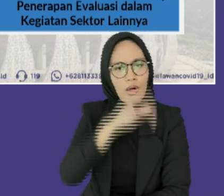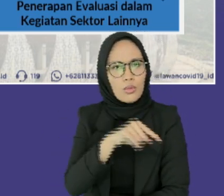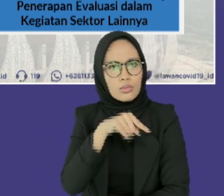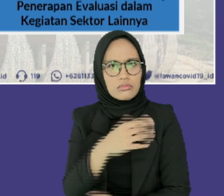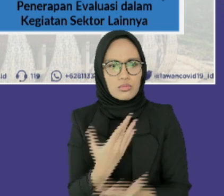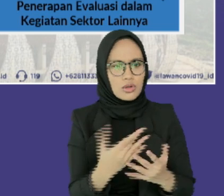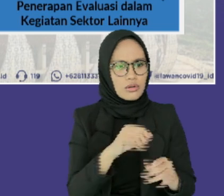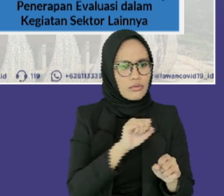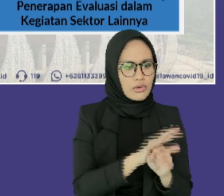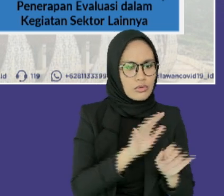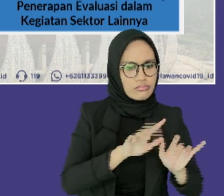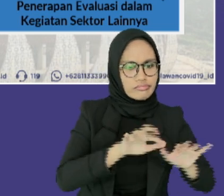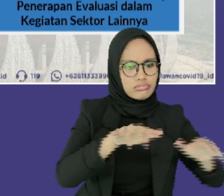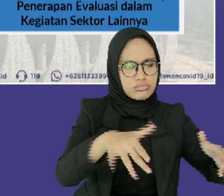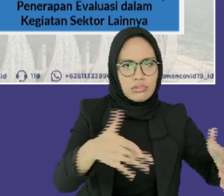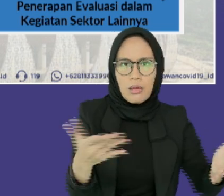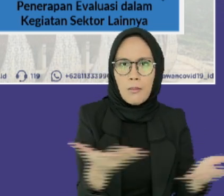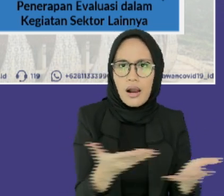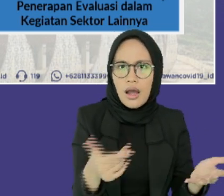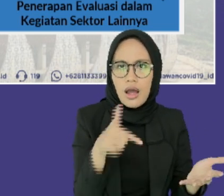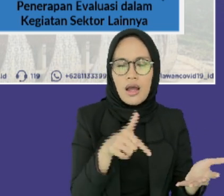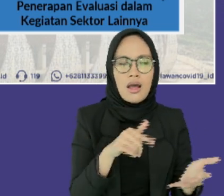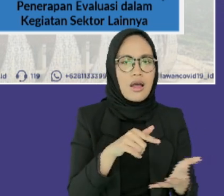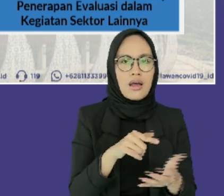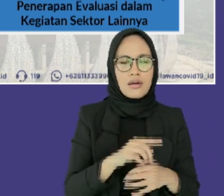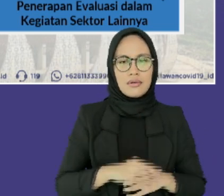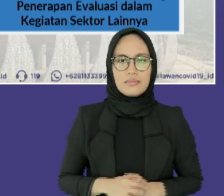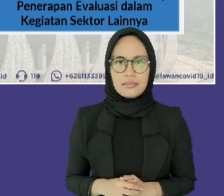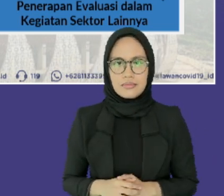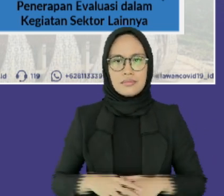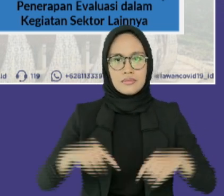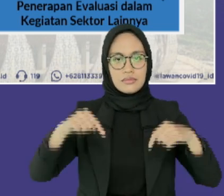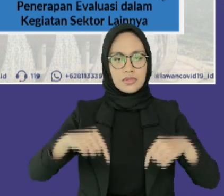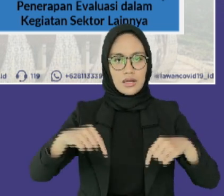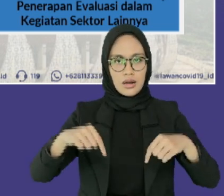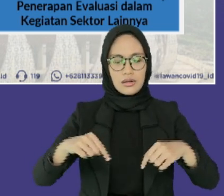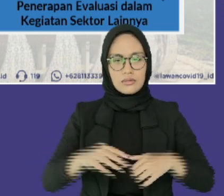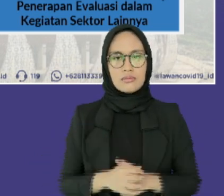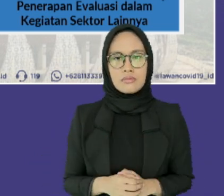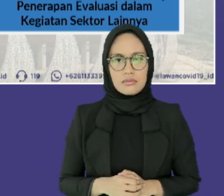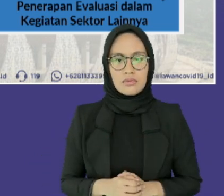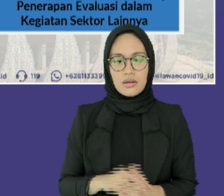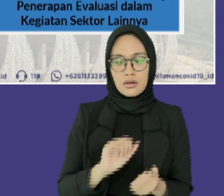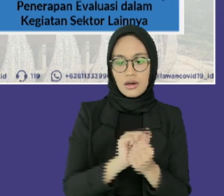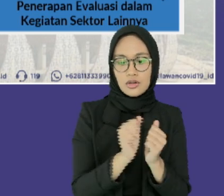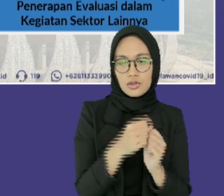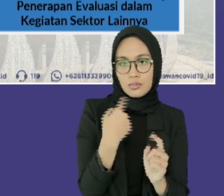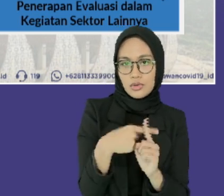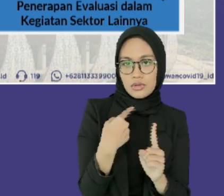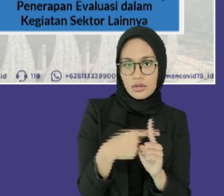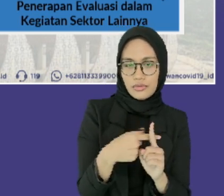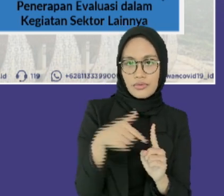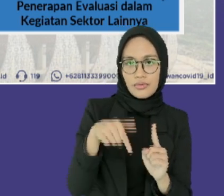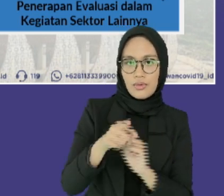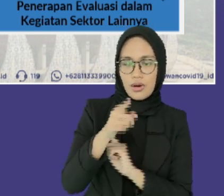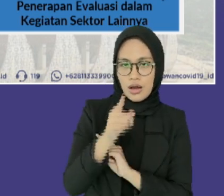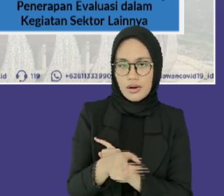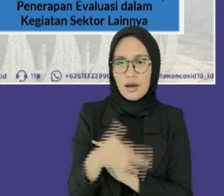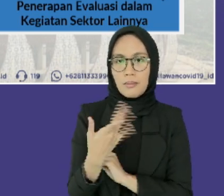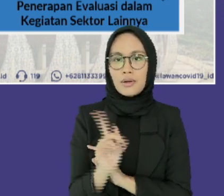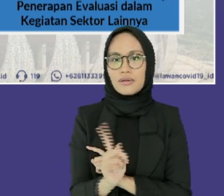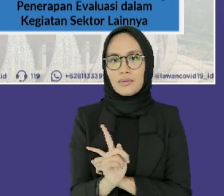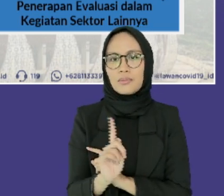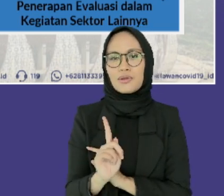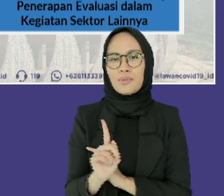sejauh ini Kementerian Kesehatan melaporkan bahwa munculnya kasus positif yang ada akibat adanya interaksi